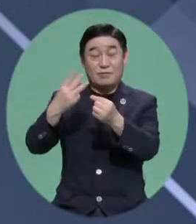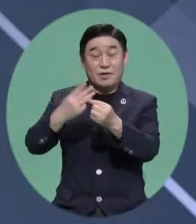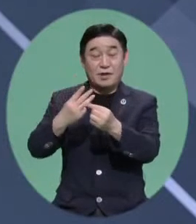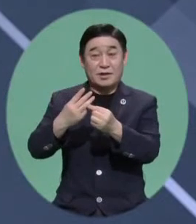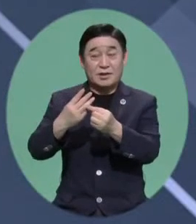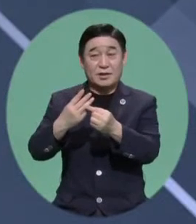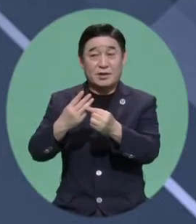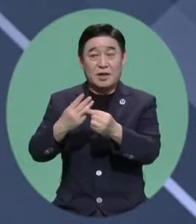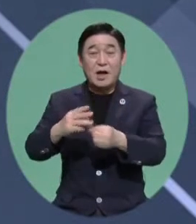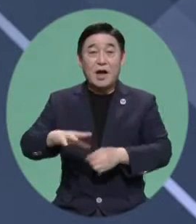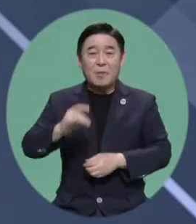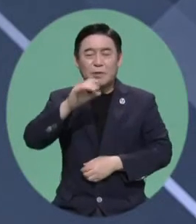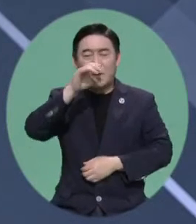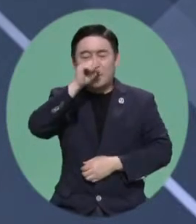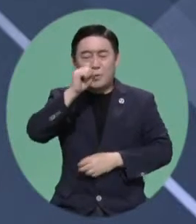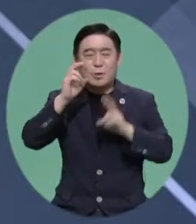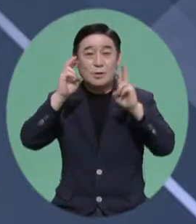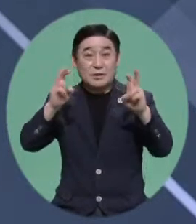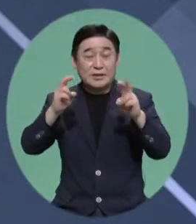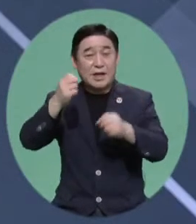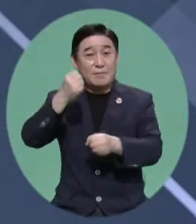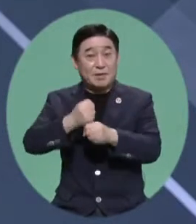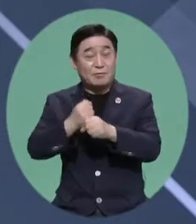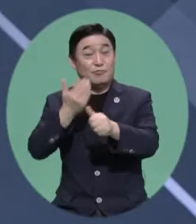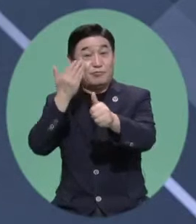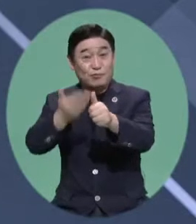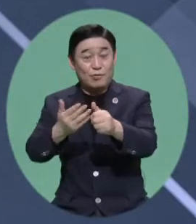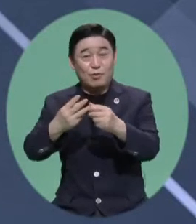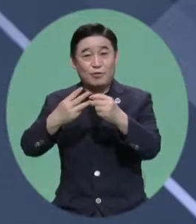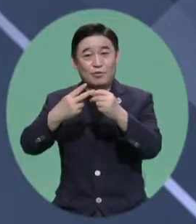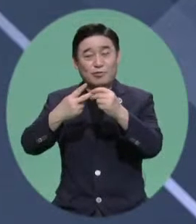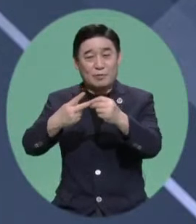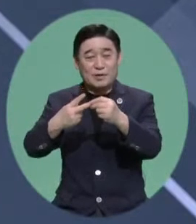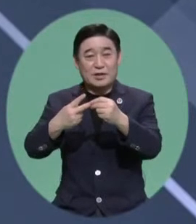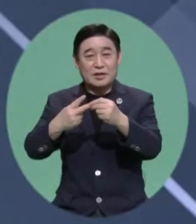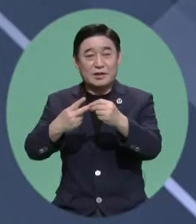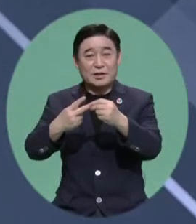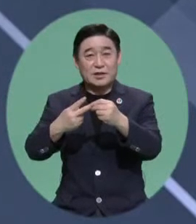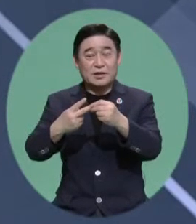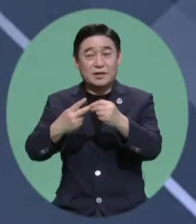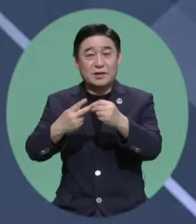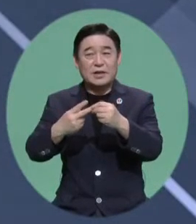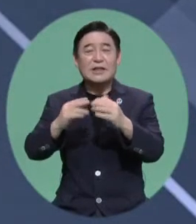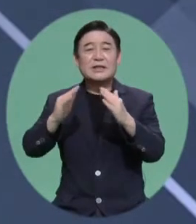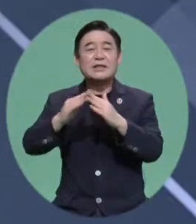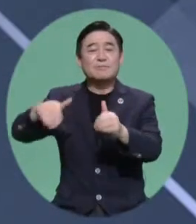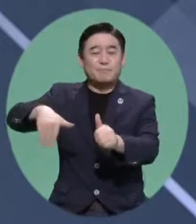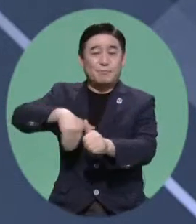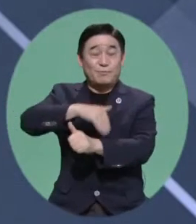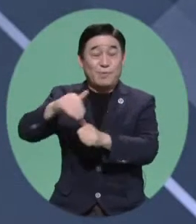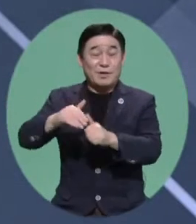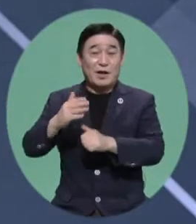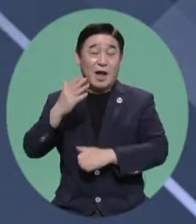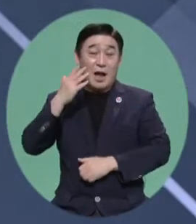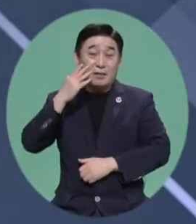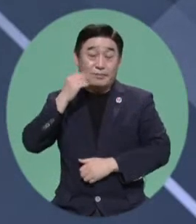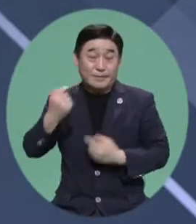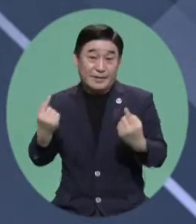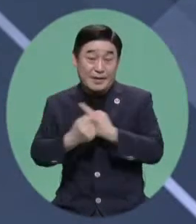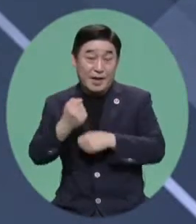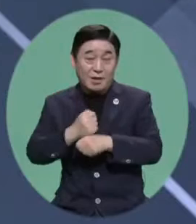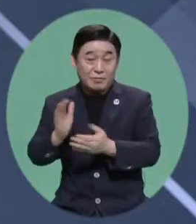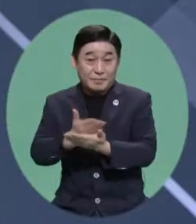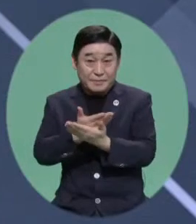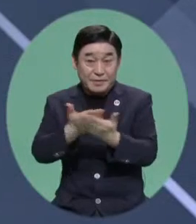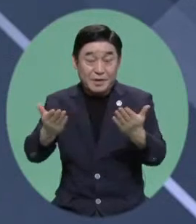그러니까 먼저 좋은 직장 들을 만들고 또 두 번째로는 주거 환경을 제대로 개선하고